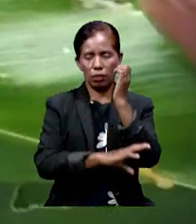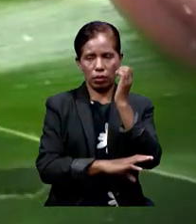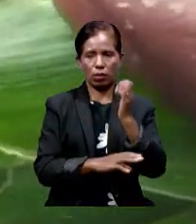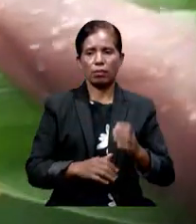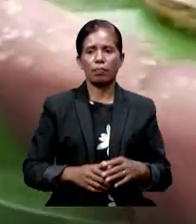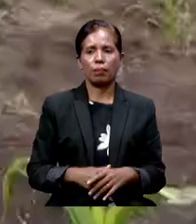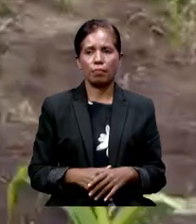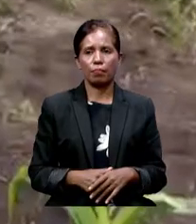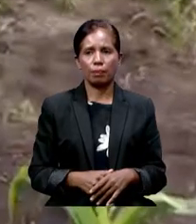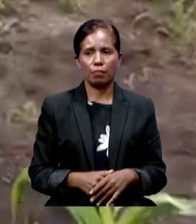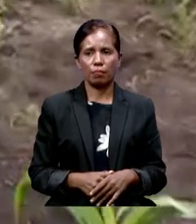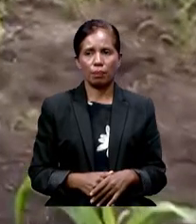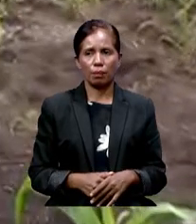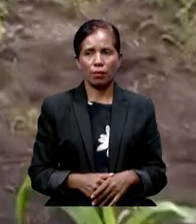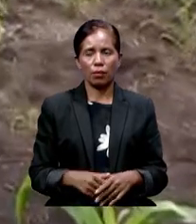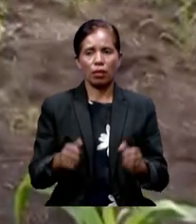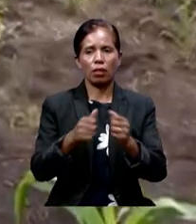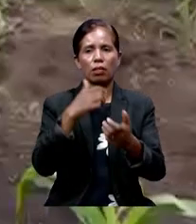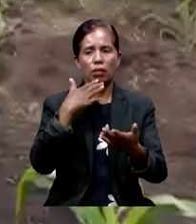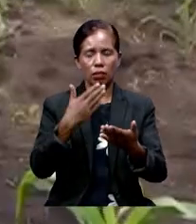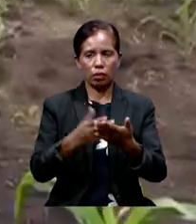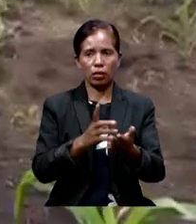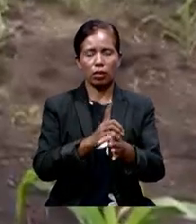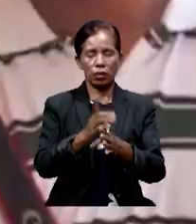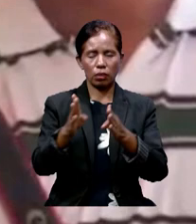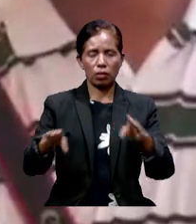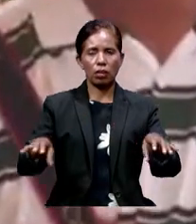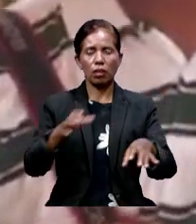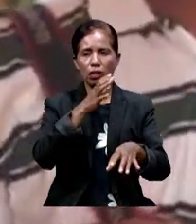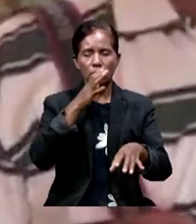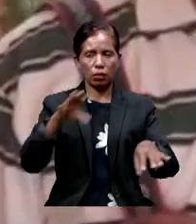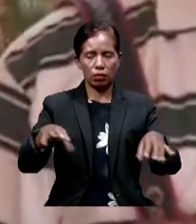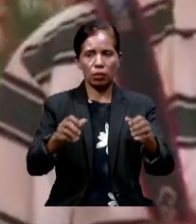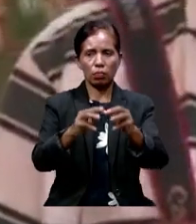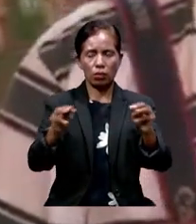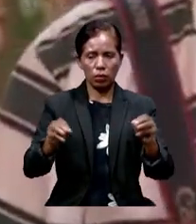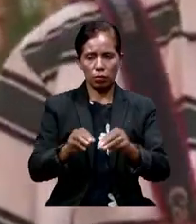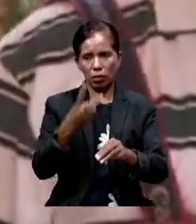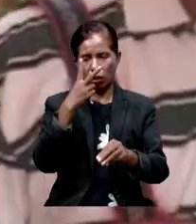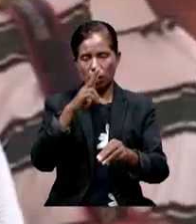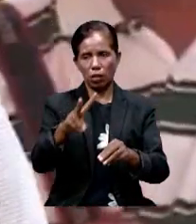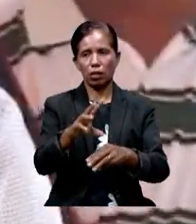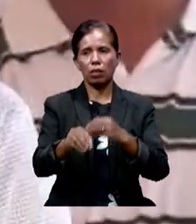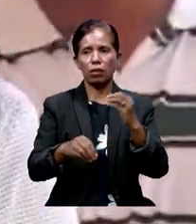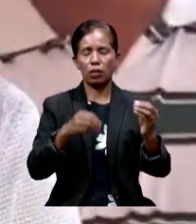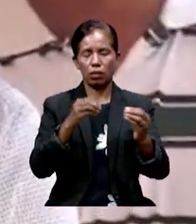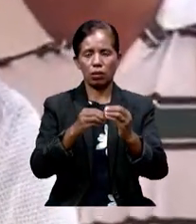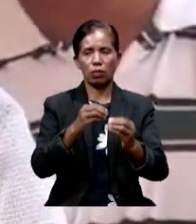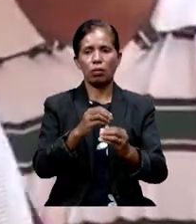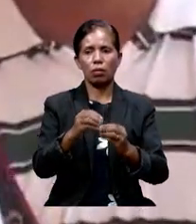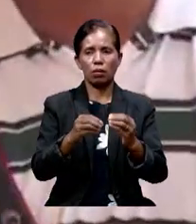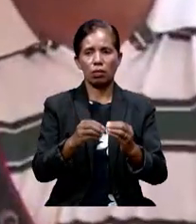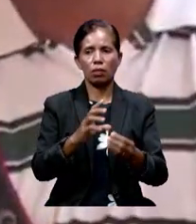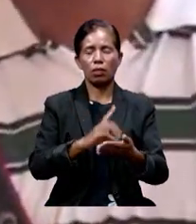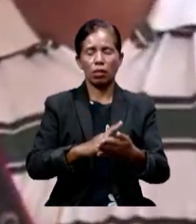Tiana, area uza hodiria, Diretor Agricultura Servis Municipais, Controla, area zestaun mos, administrador